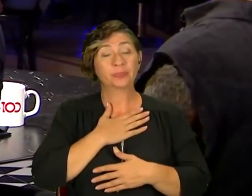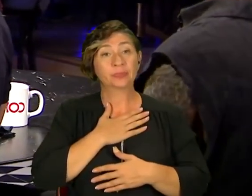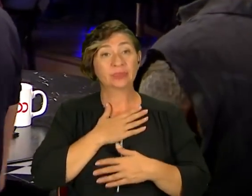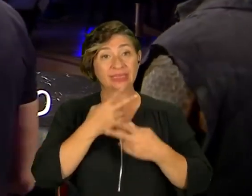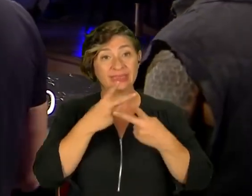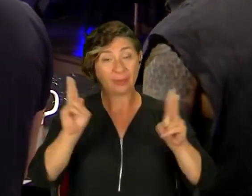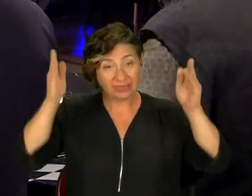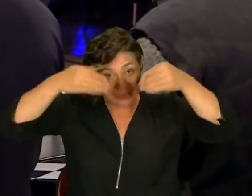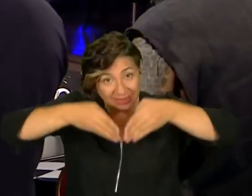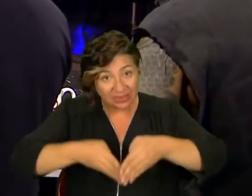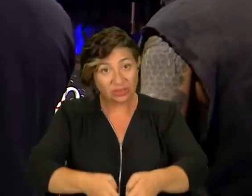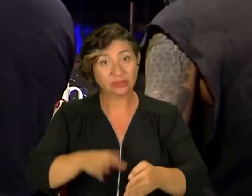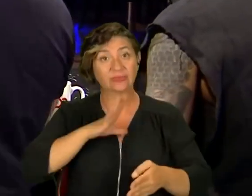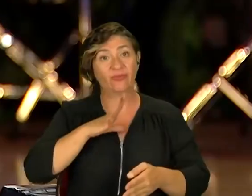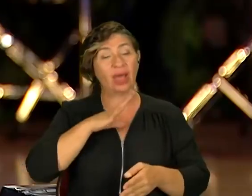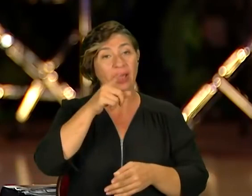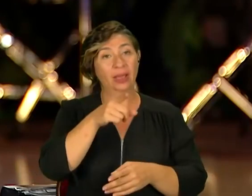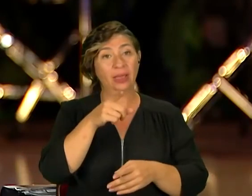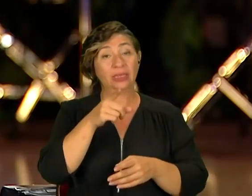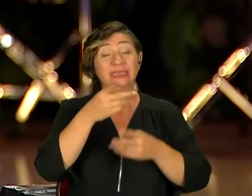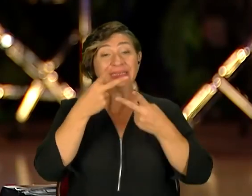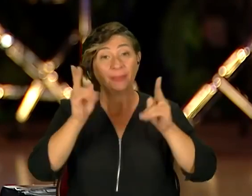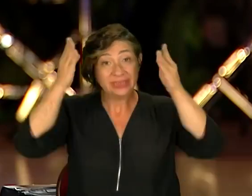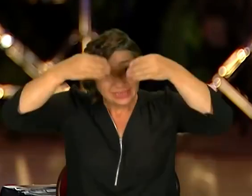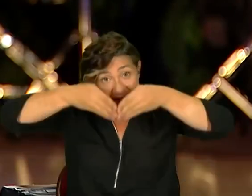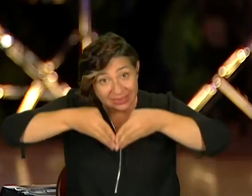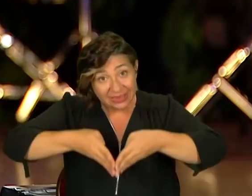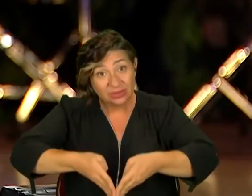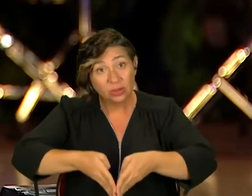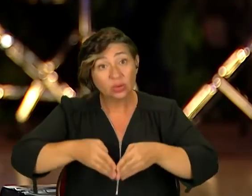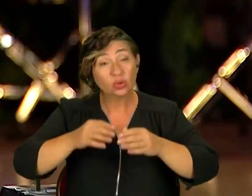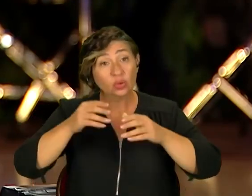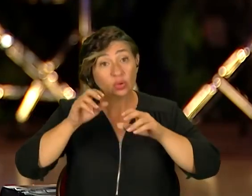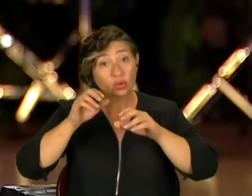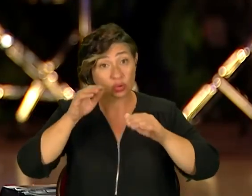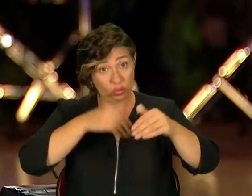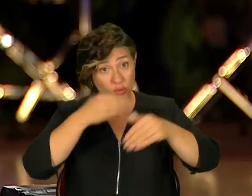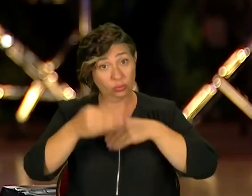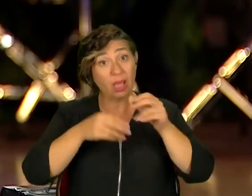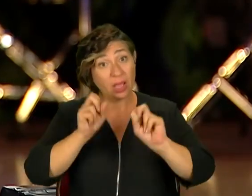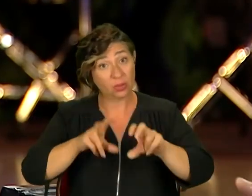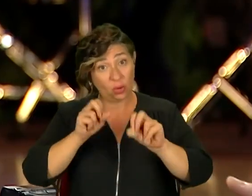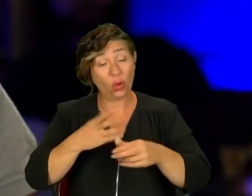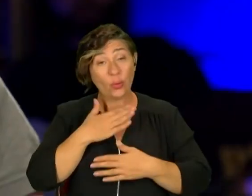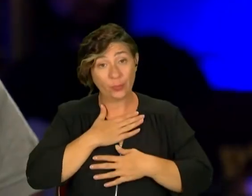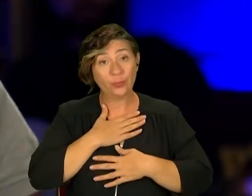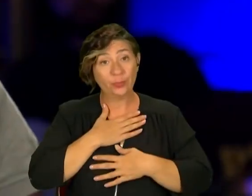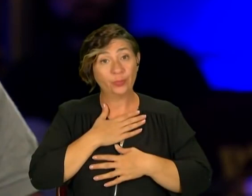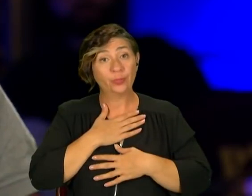arada serbest dalışın da mı var? Serbest dalışım var. Serbest dalışta da yüzme antrenörlüğü yapıyorum. Yüzme antrenörüyüm aynı